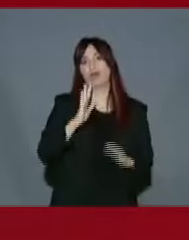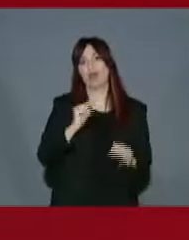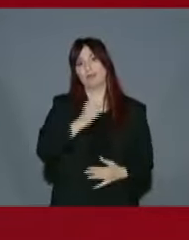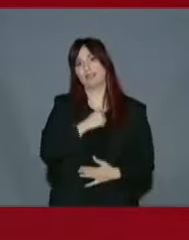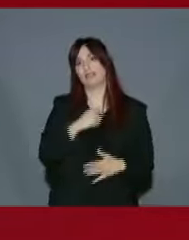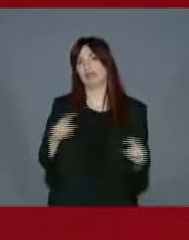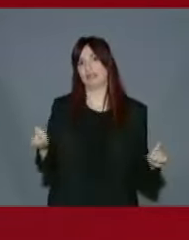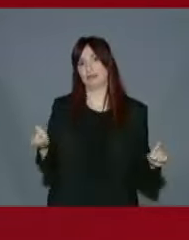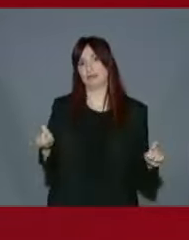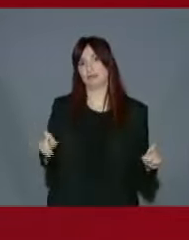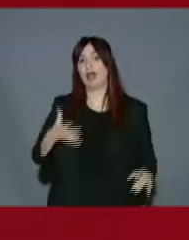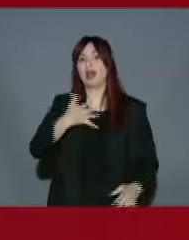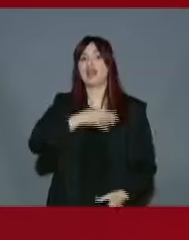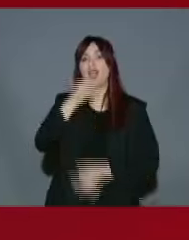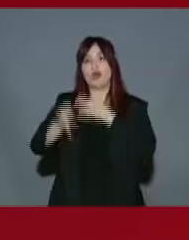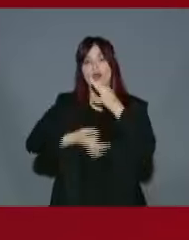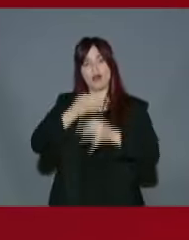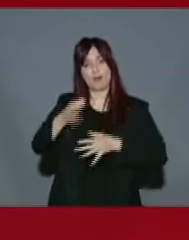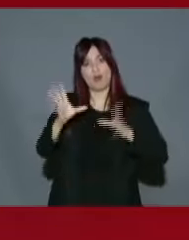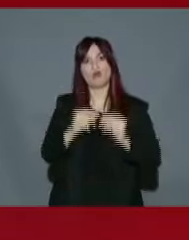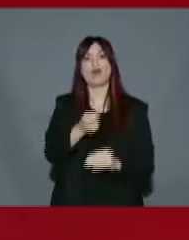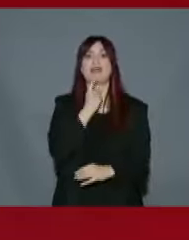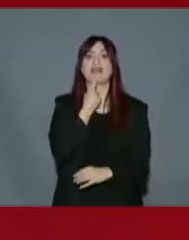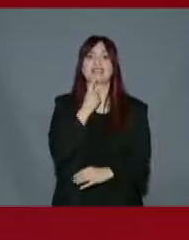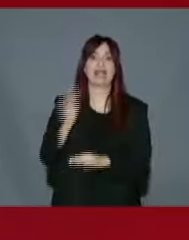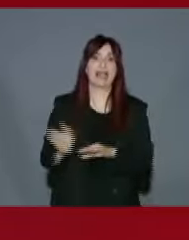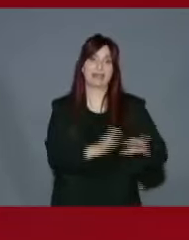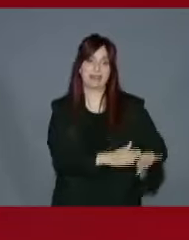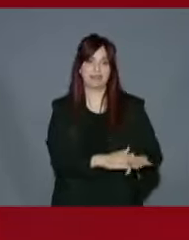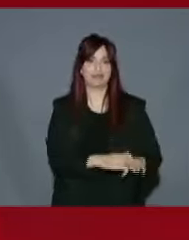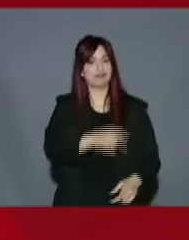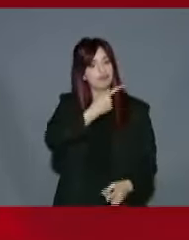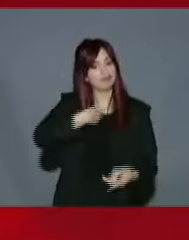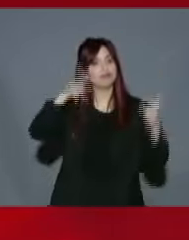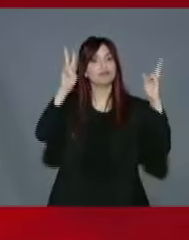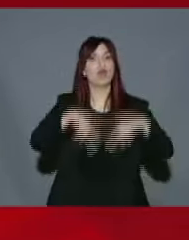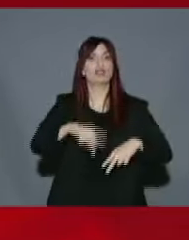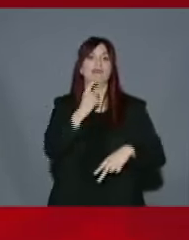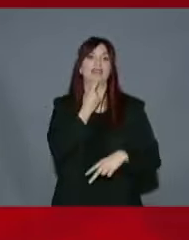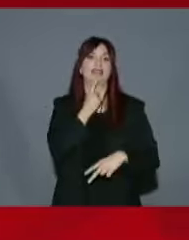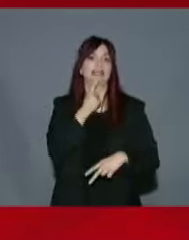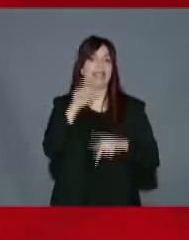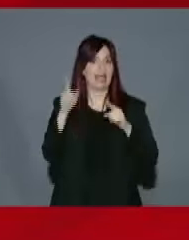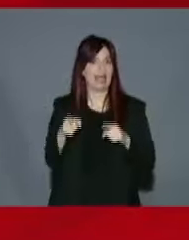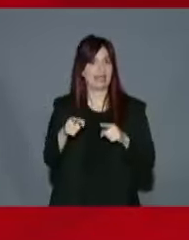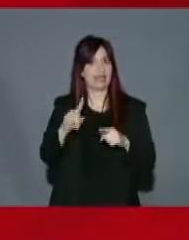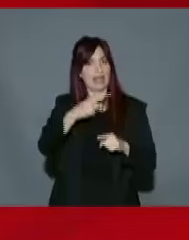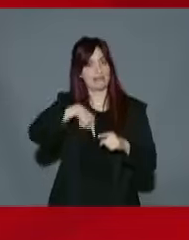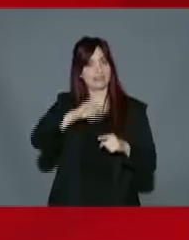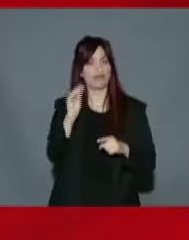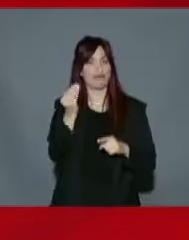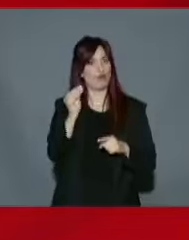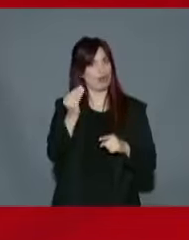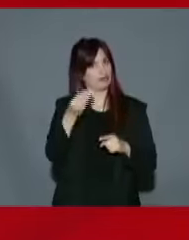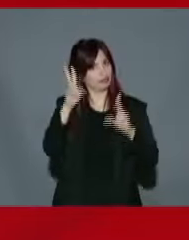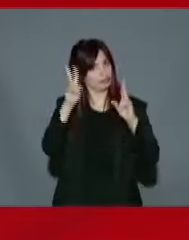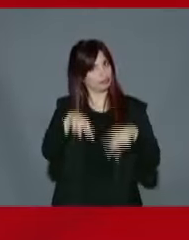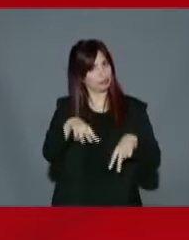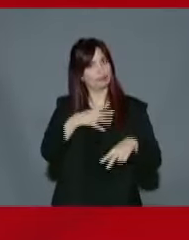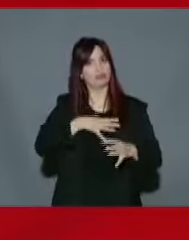συγχωρείς φαινομενικά και επιφανειακά, όχι βαθύτερα, γίνονται αυτά, αλλά αυτό